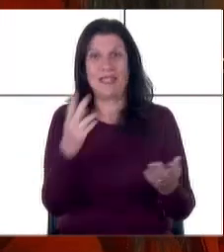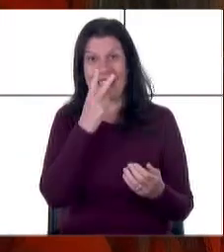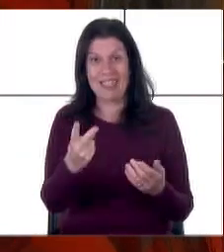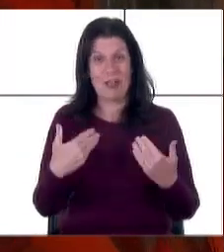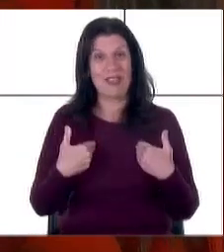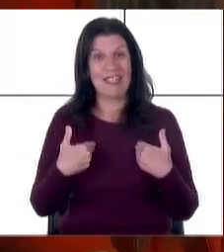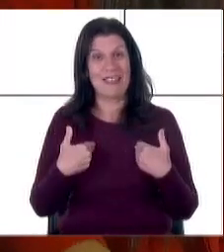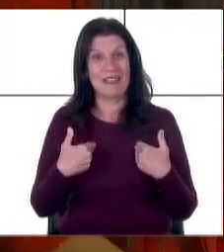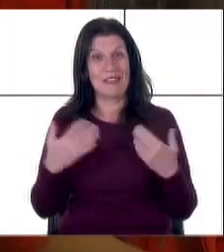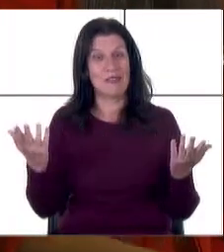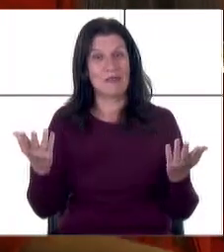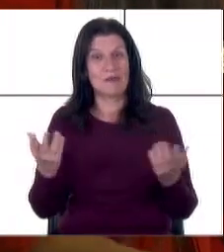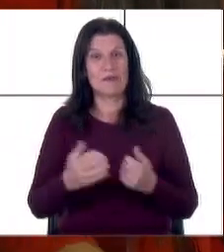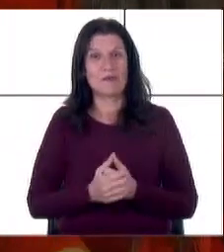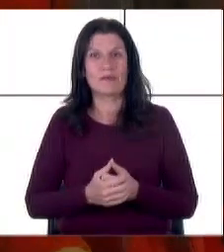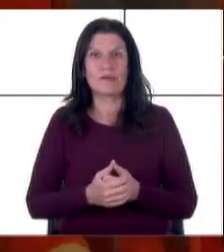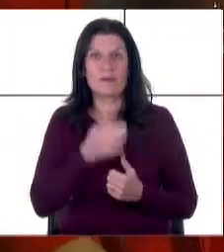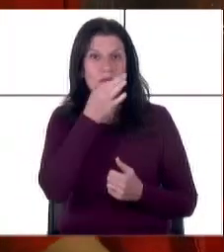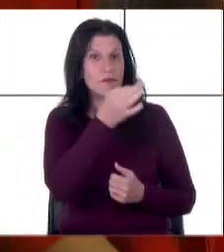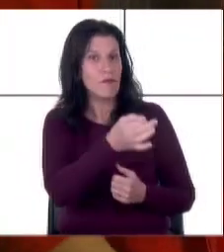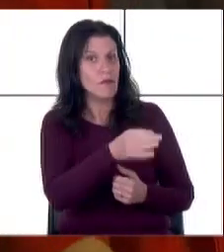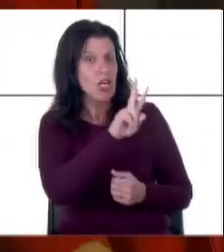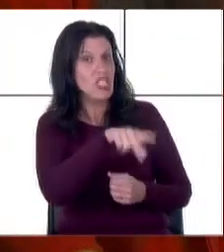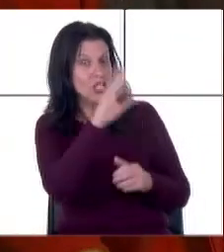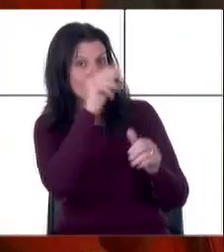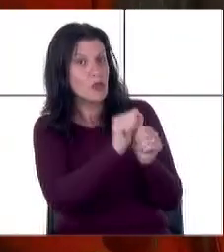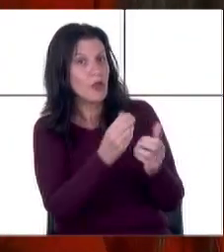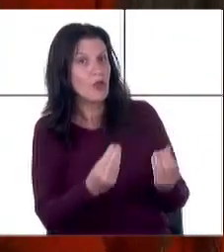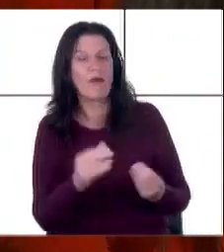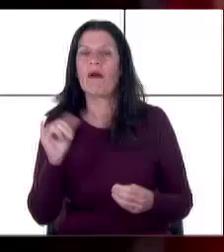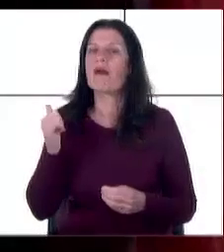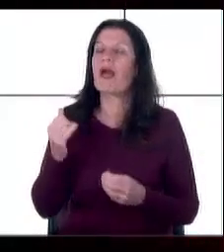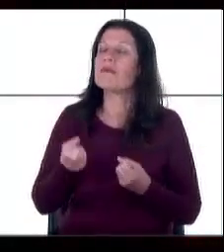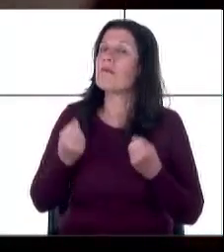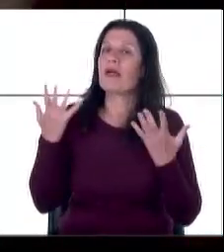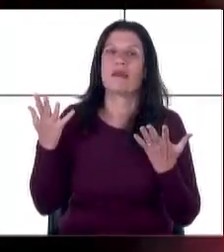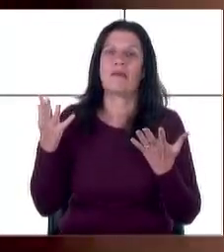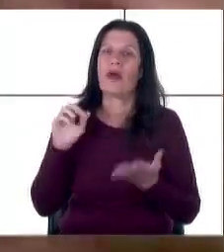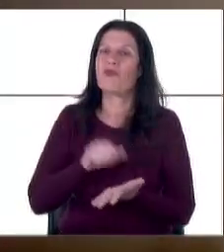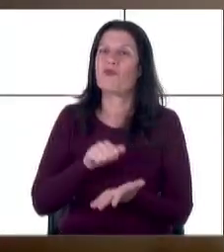כן, זו זוגיות טובה. מדהימה, תפוך חמסה. חמסה, חמסה. כן.